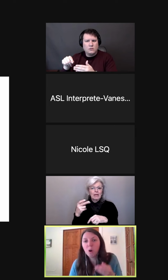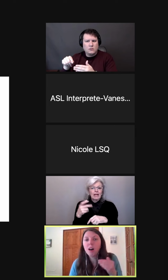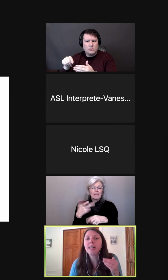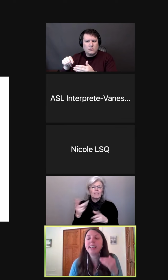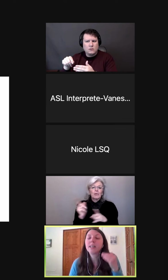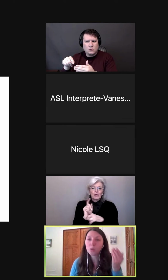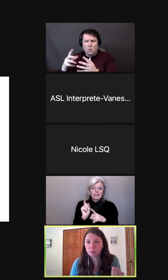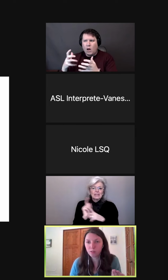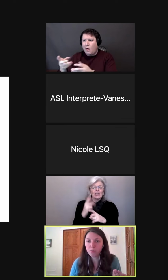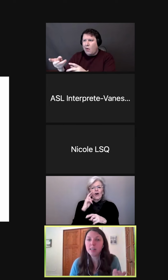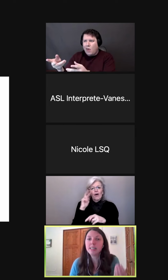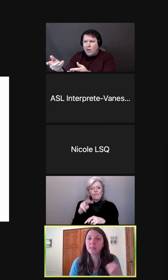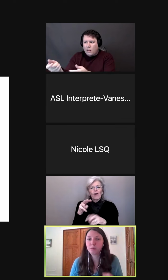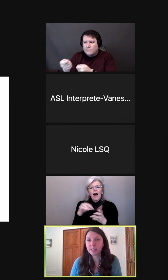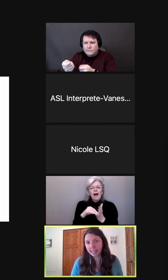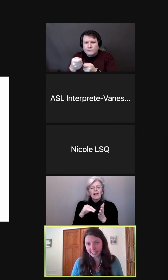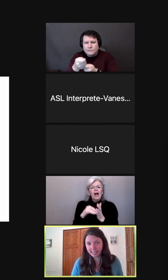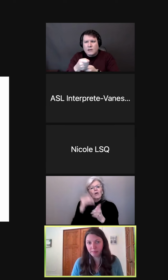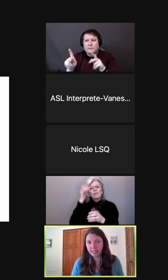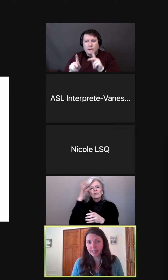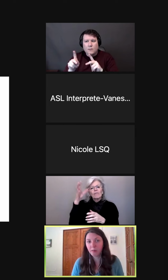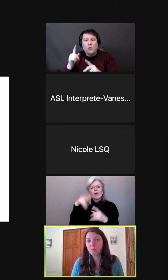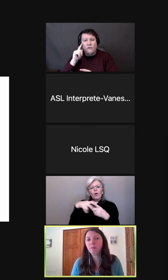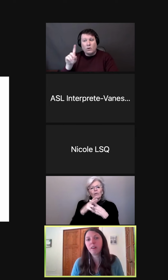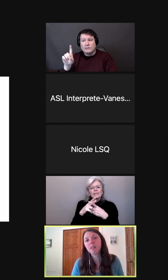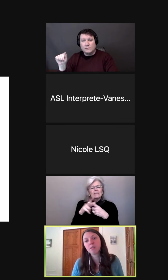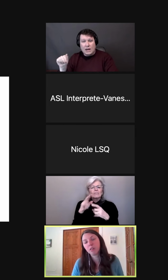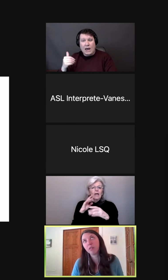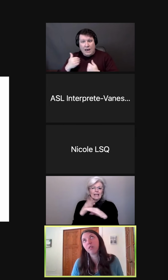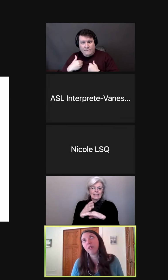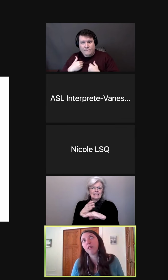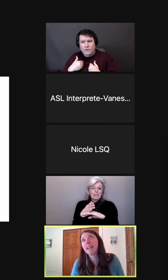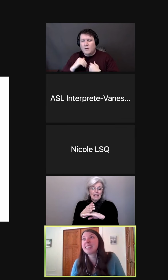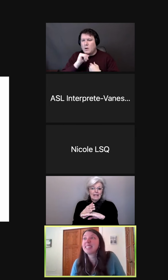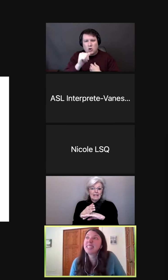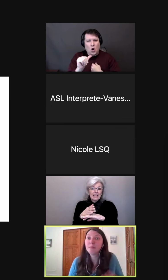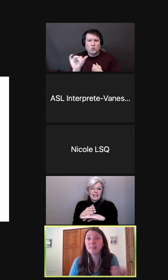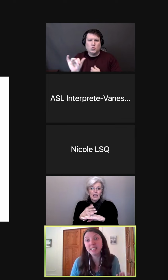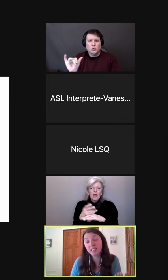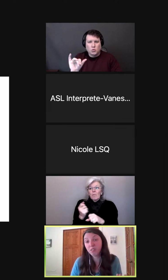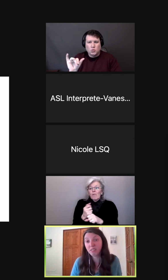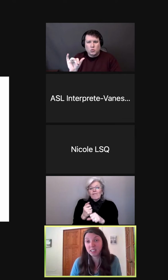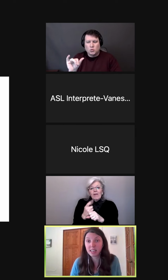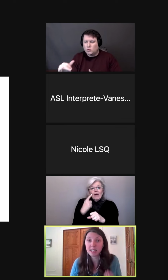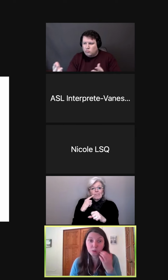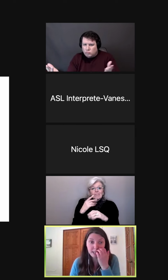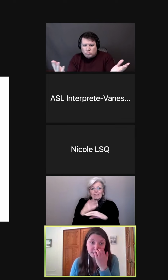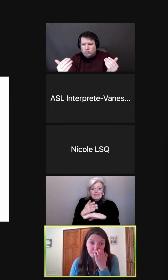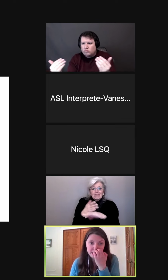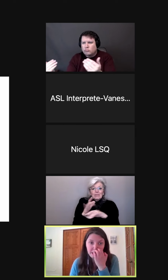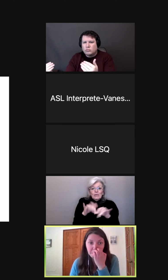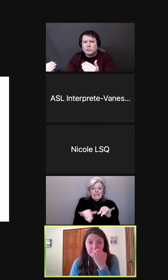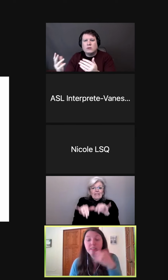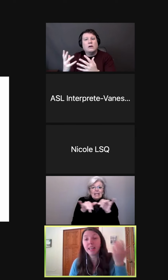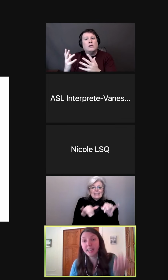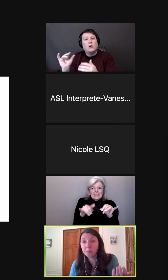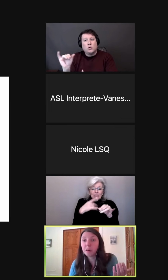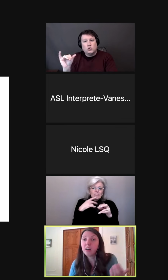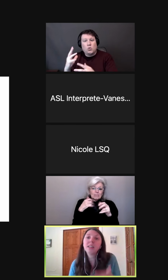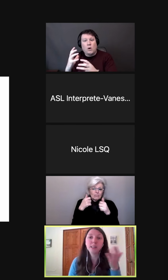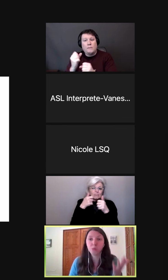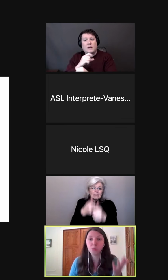de revoir et concevoir les outils d'accessibilité. Faire en sorte que l'accessibilité universelle soit respectée.